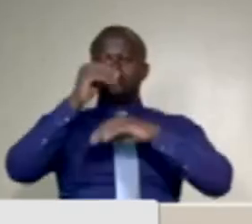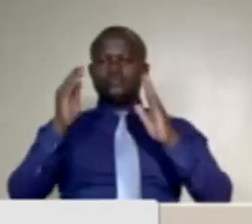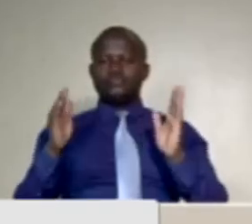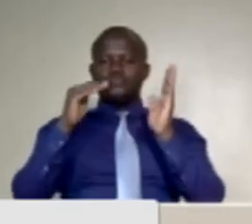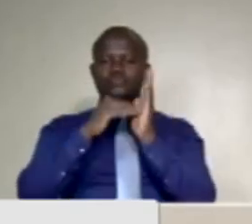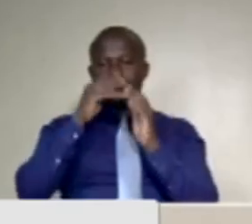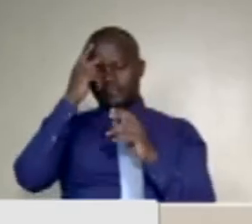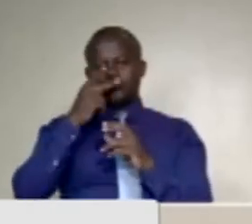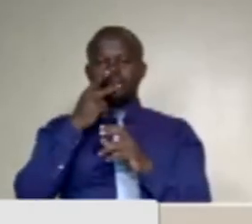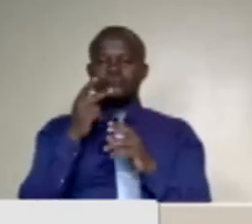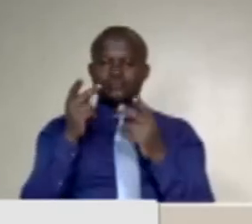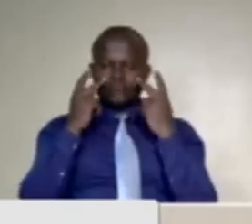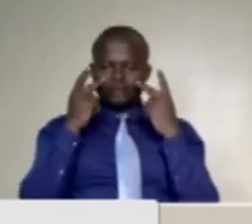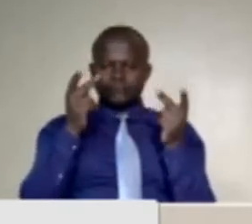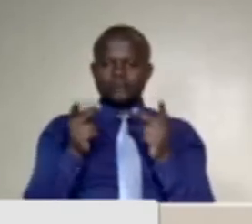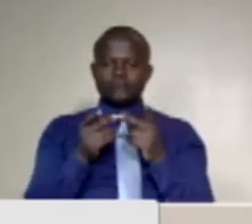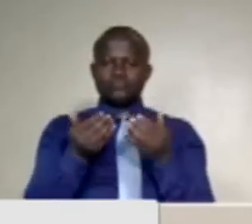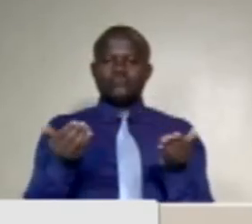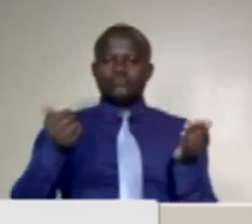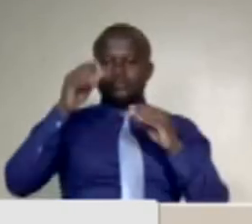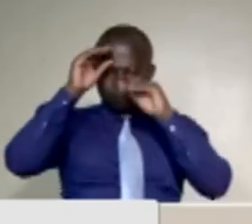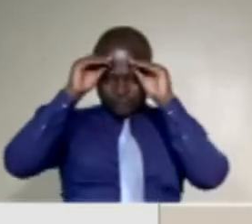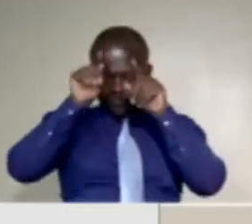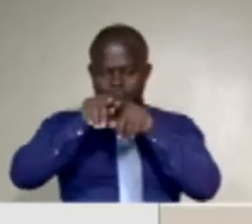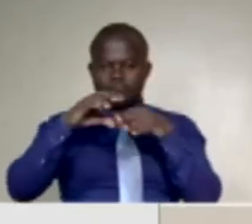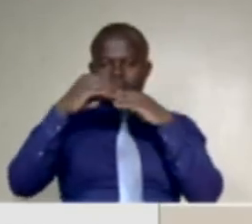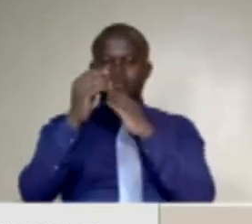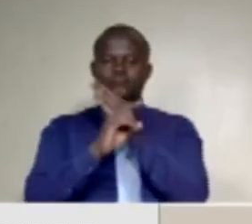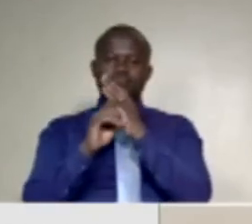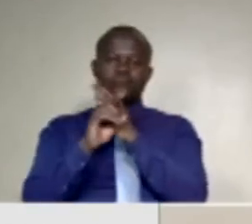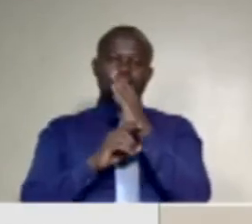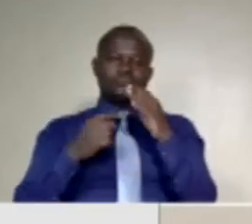ndetse n'ababyeyi kubona aho abana babo bigira. Nk'ubuyobozi bw'akarere rero